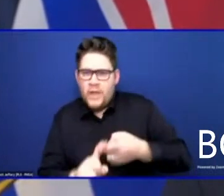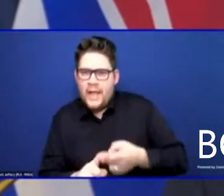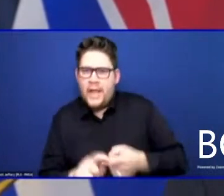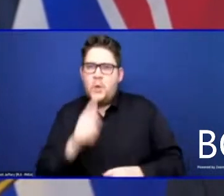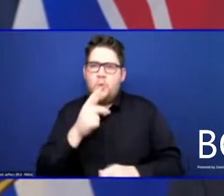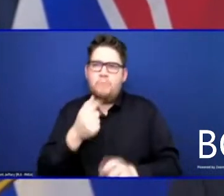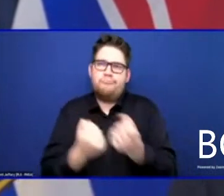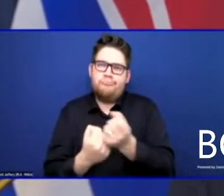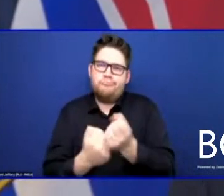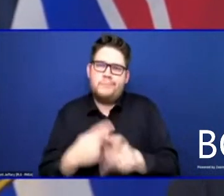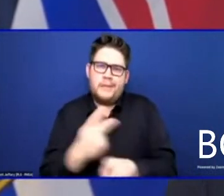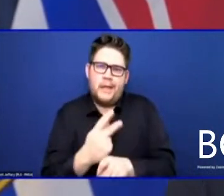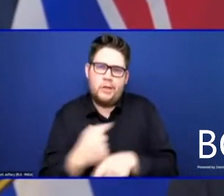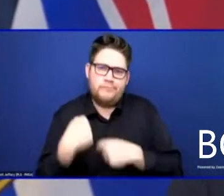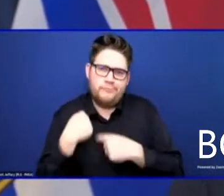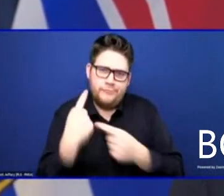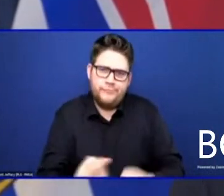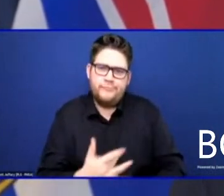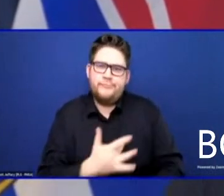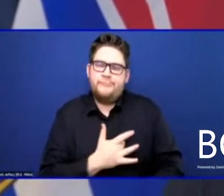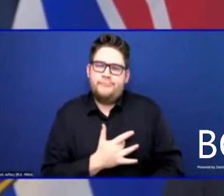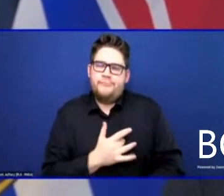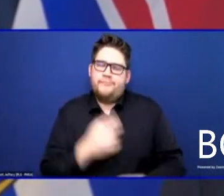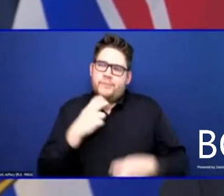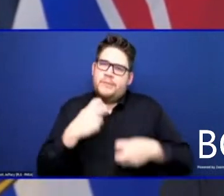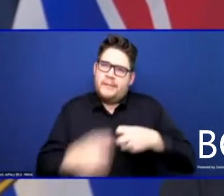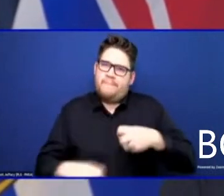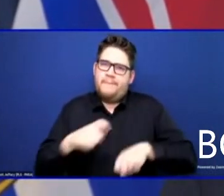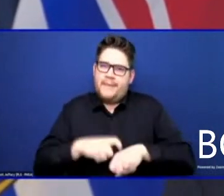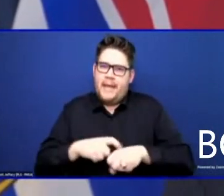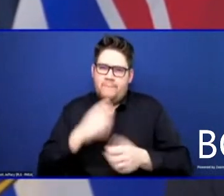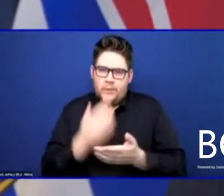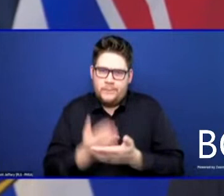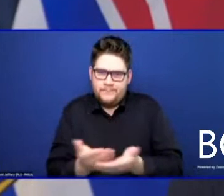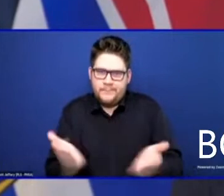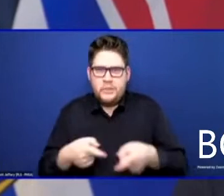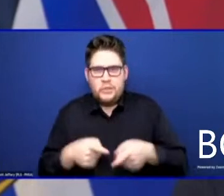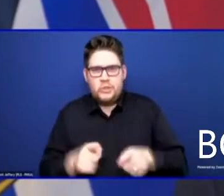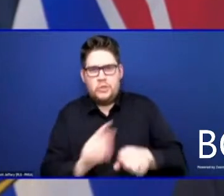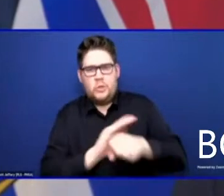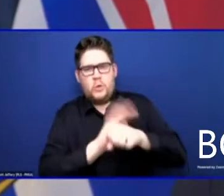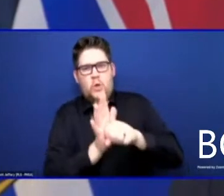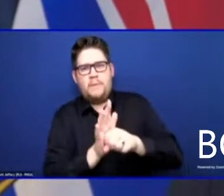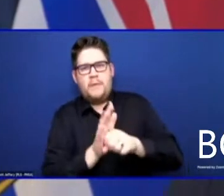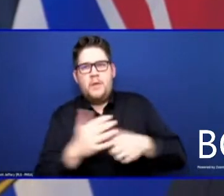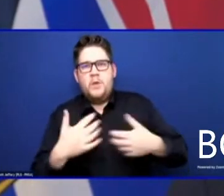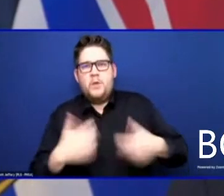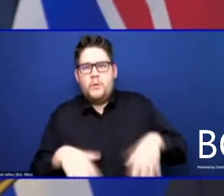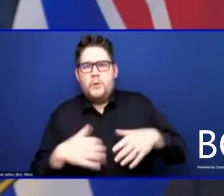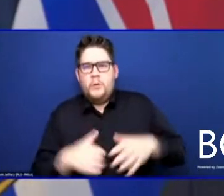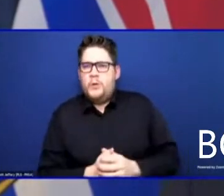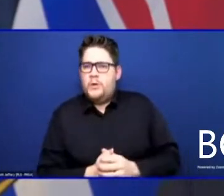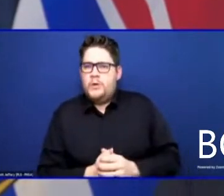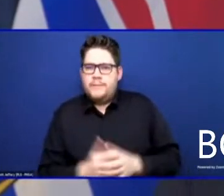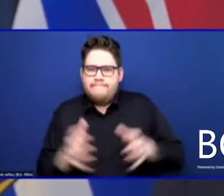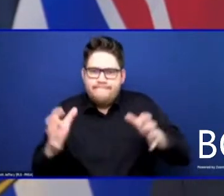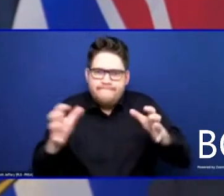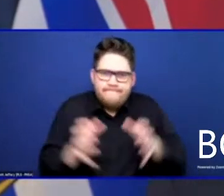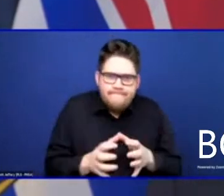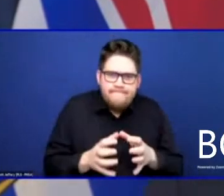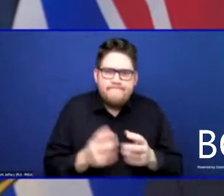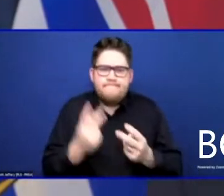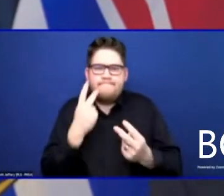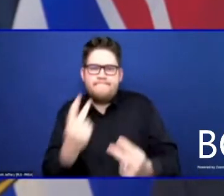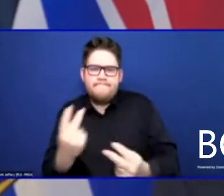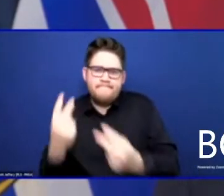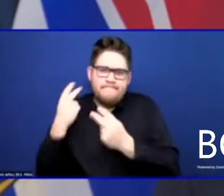哀悼 a difficult time in the 这个是 pandemic 对 and 你们来 obviously 讲都是 with 困难的 the 等等 limits 等 on 等 our ability to come 那么 together 不是所有的 to 网友都刚 celebrate and 从一开始 acknowledge 听 and 我